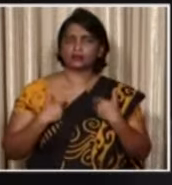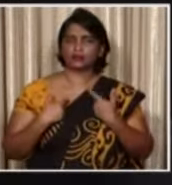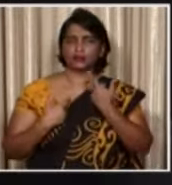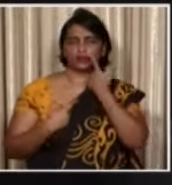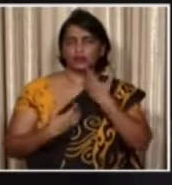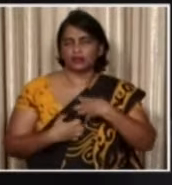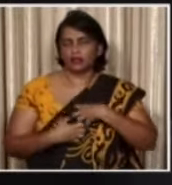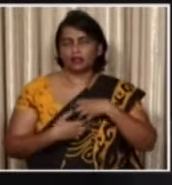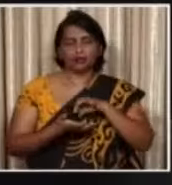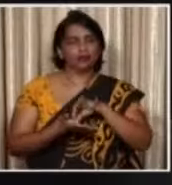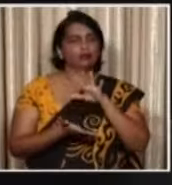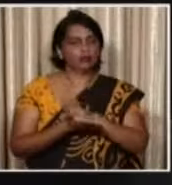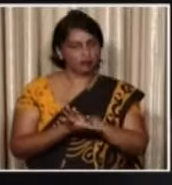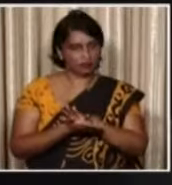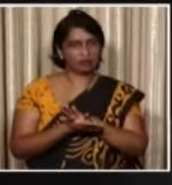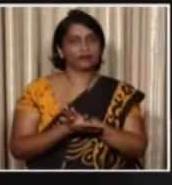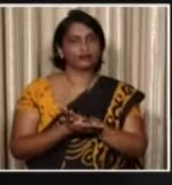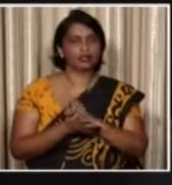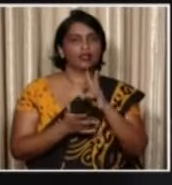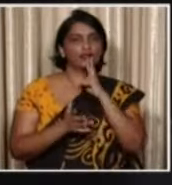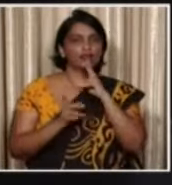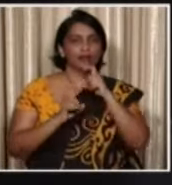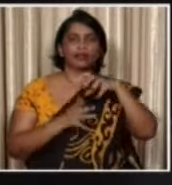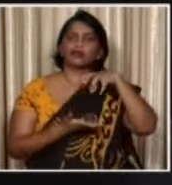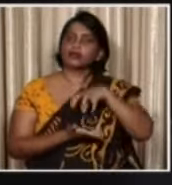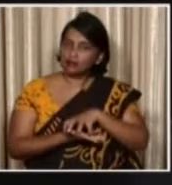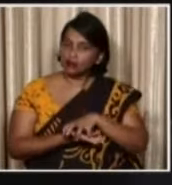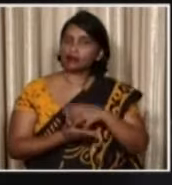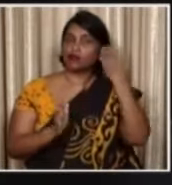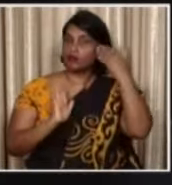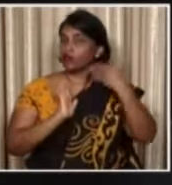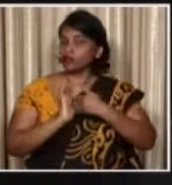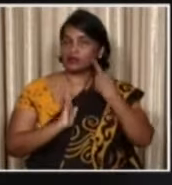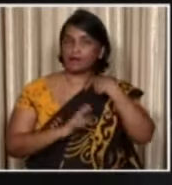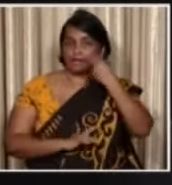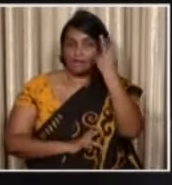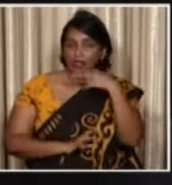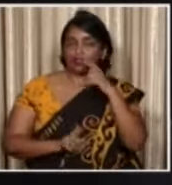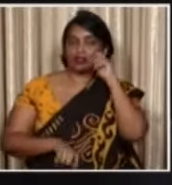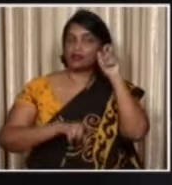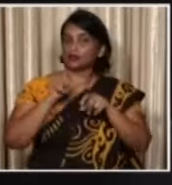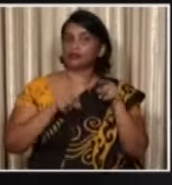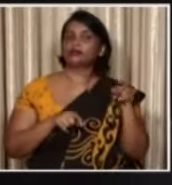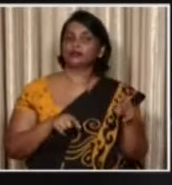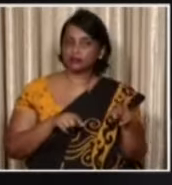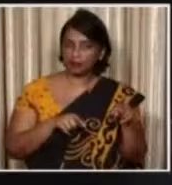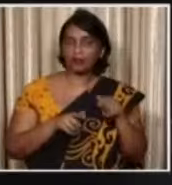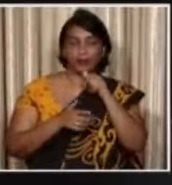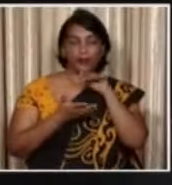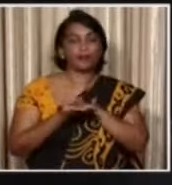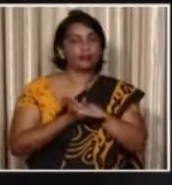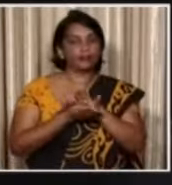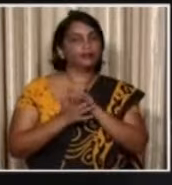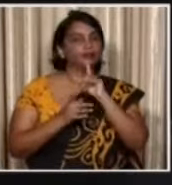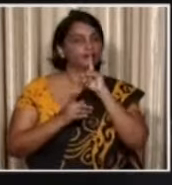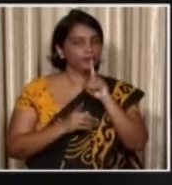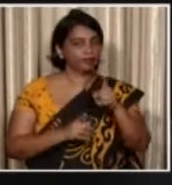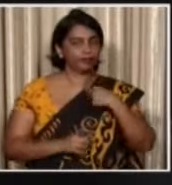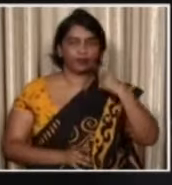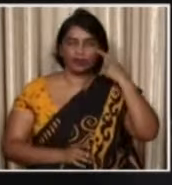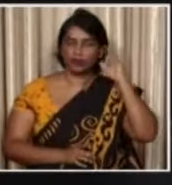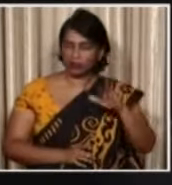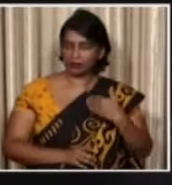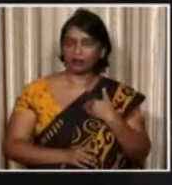the Tirane Pidibando, Ratnapura Distrike, Makere Vishwase Tabu, Janatavata, Pahadiri Karadi Matamambala